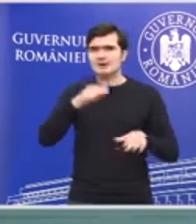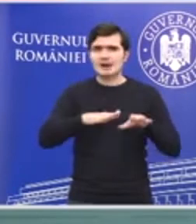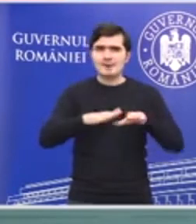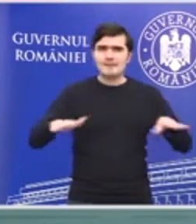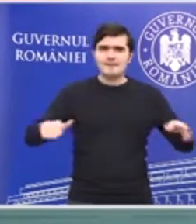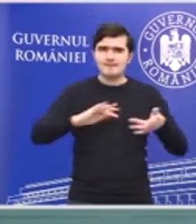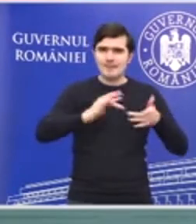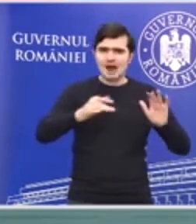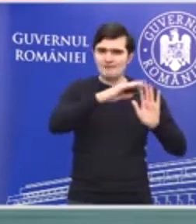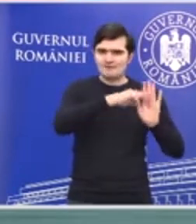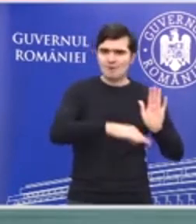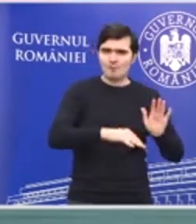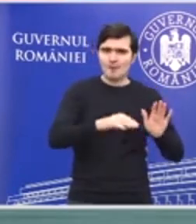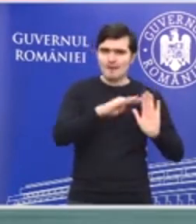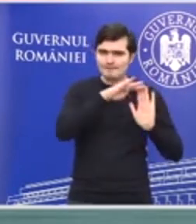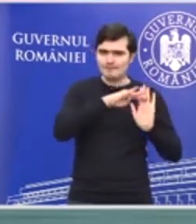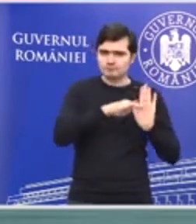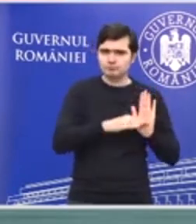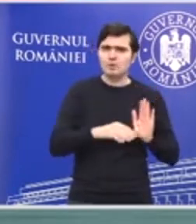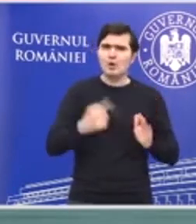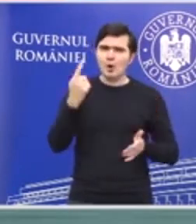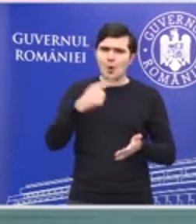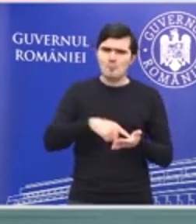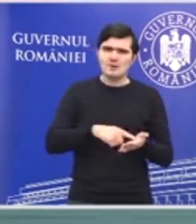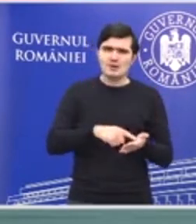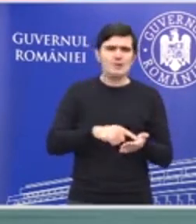de programare sunt